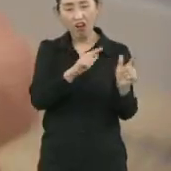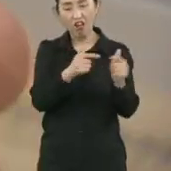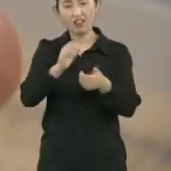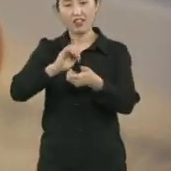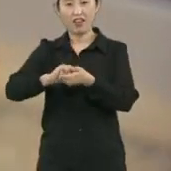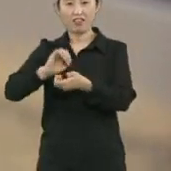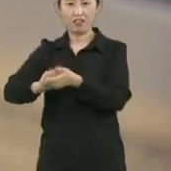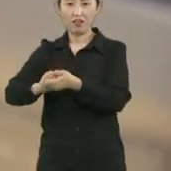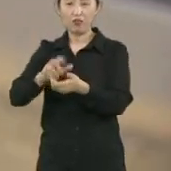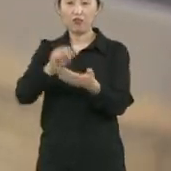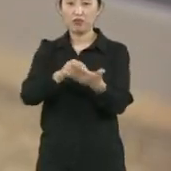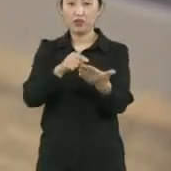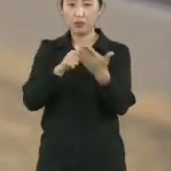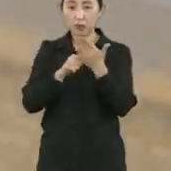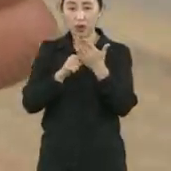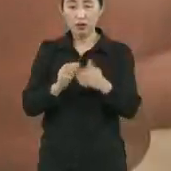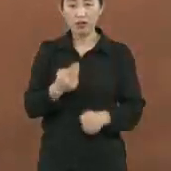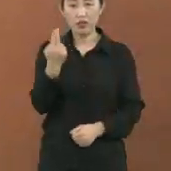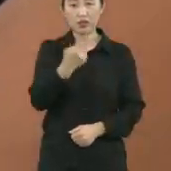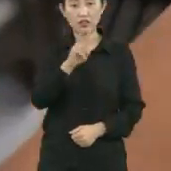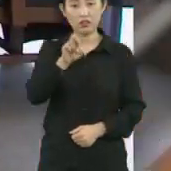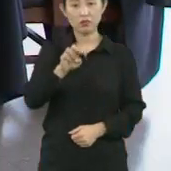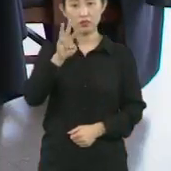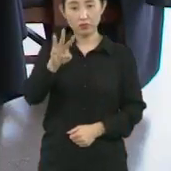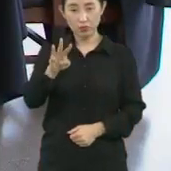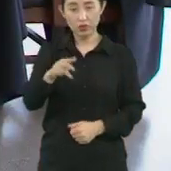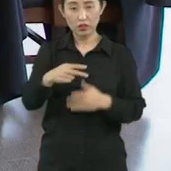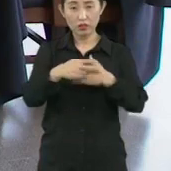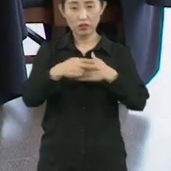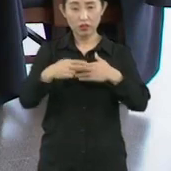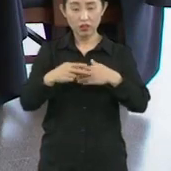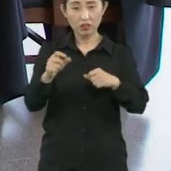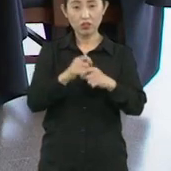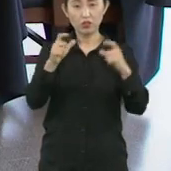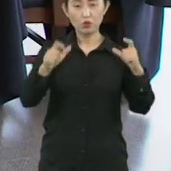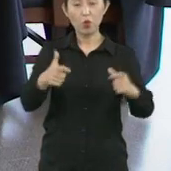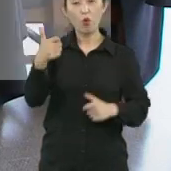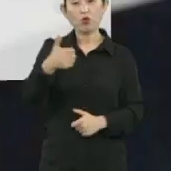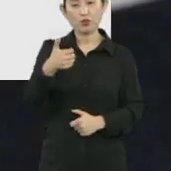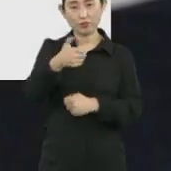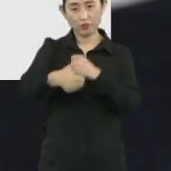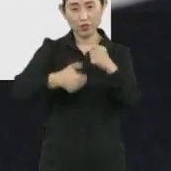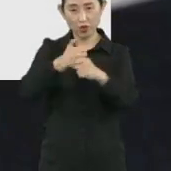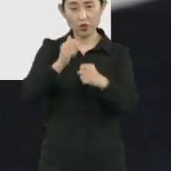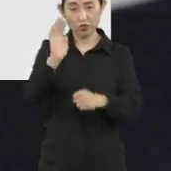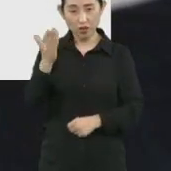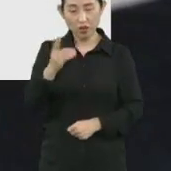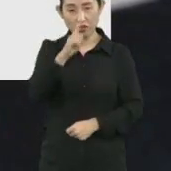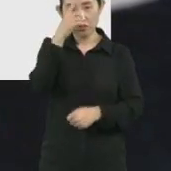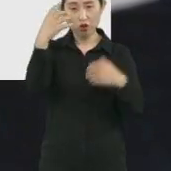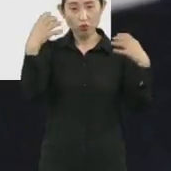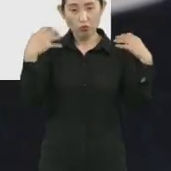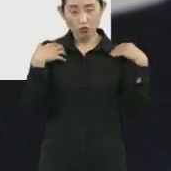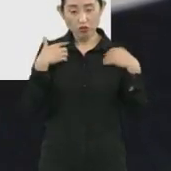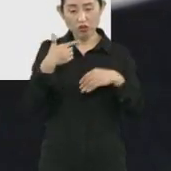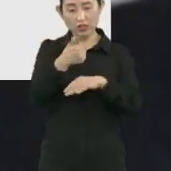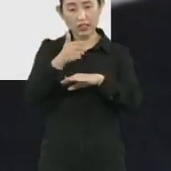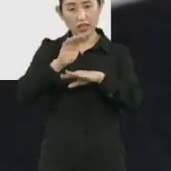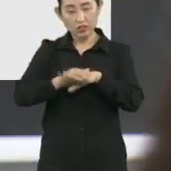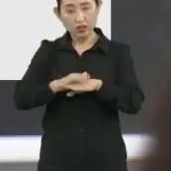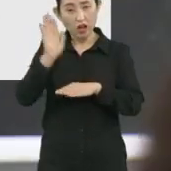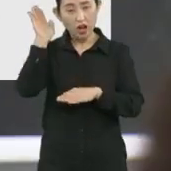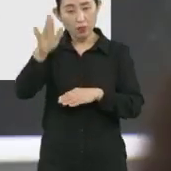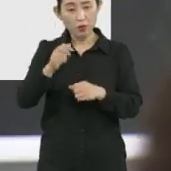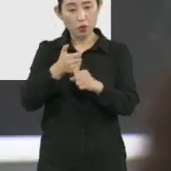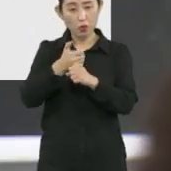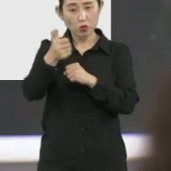한계가 드러난 겁니다. 2023년 대덕특구 50주년을 맞아 대전시와 정부가 앞으로의 50년,